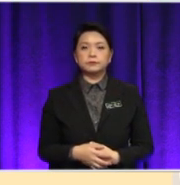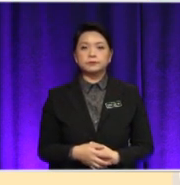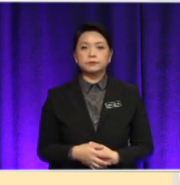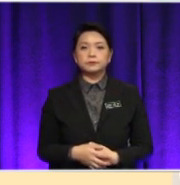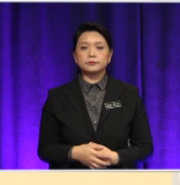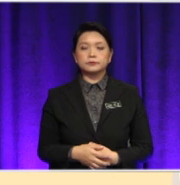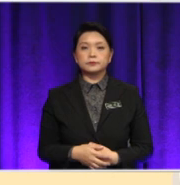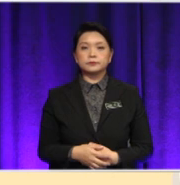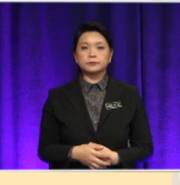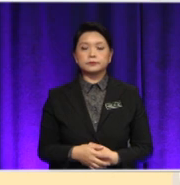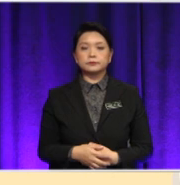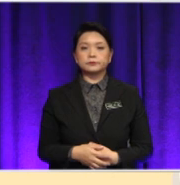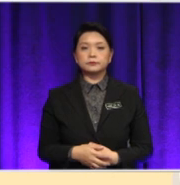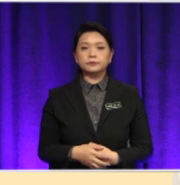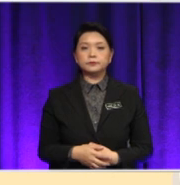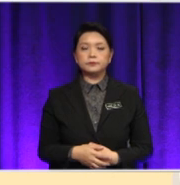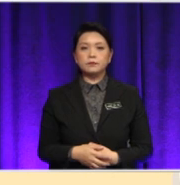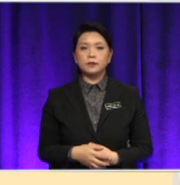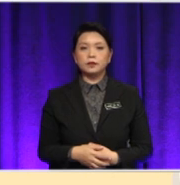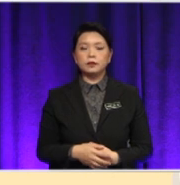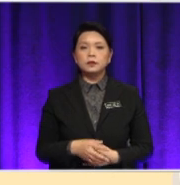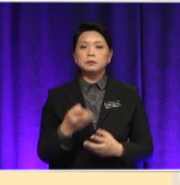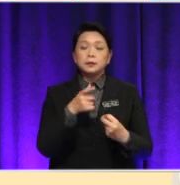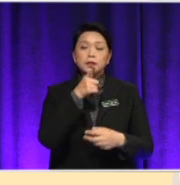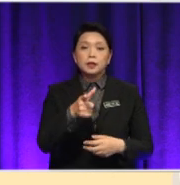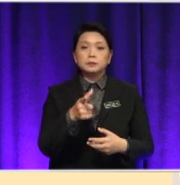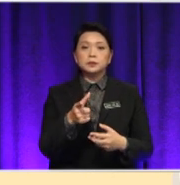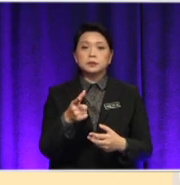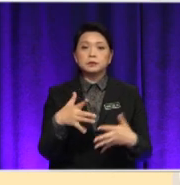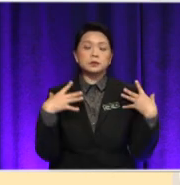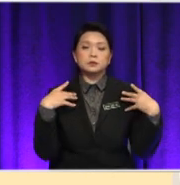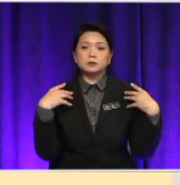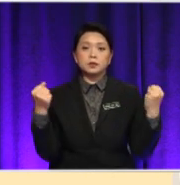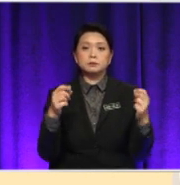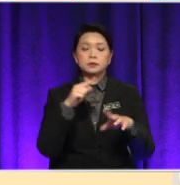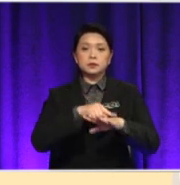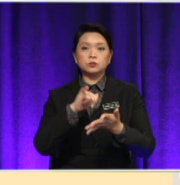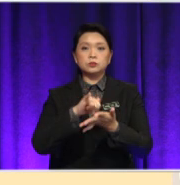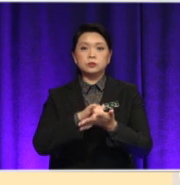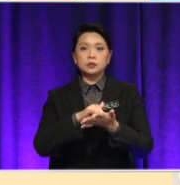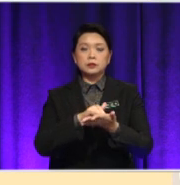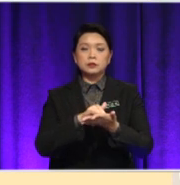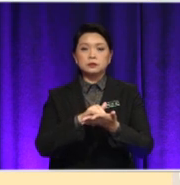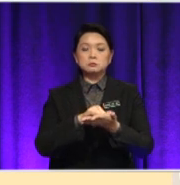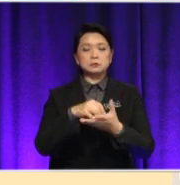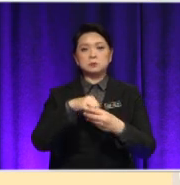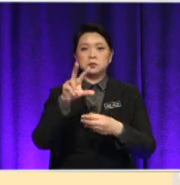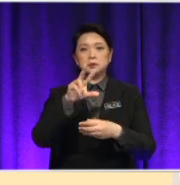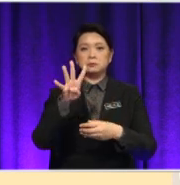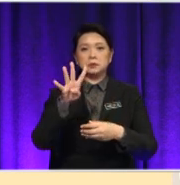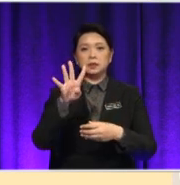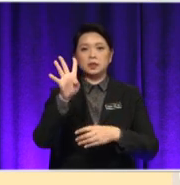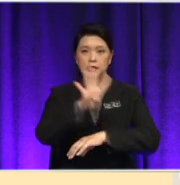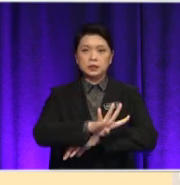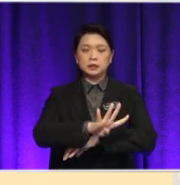Bhushan, hebat sangat badminton sampai terkehel. Berapa lama Chandra nak baik tu? Dalam 3-4 hari je.